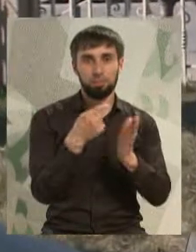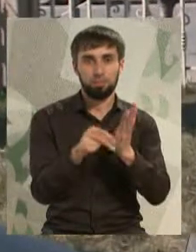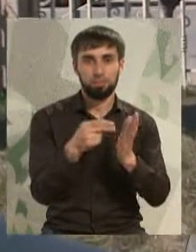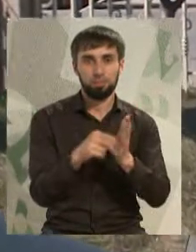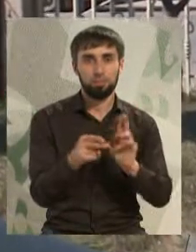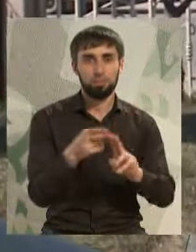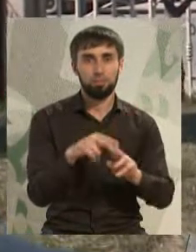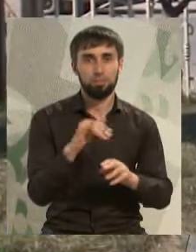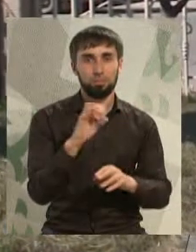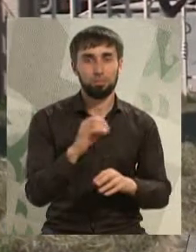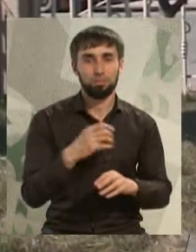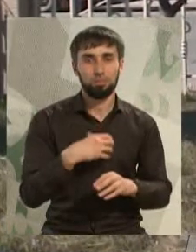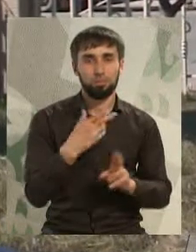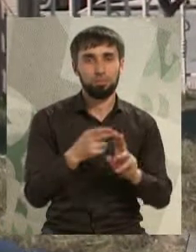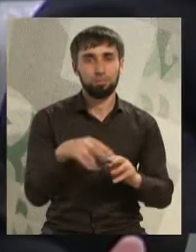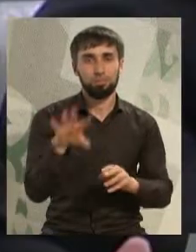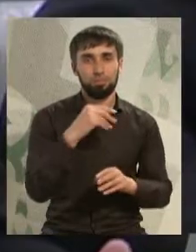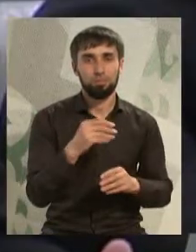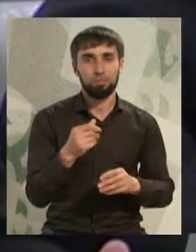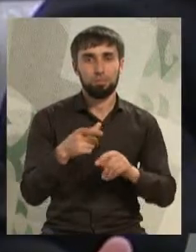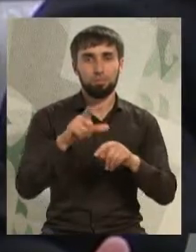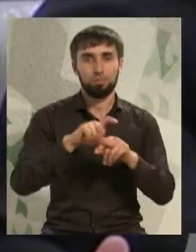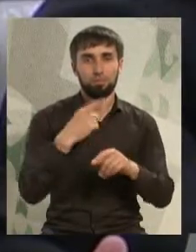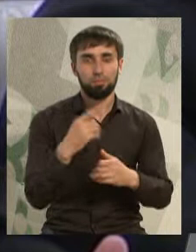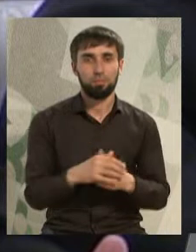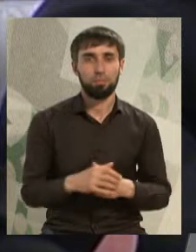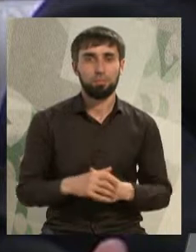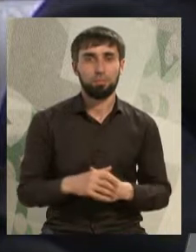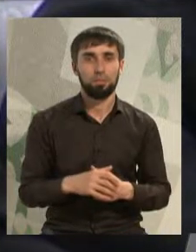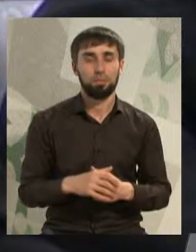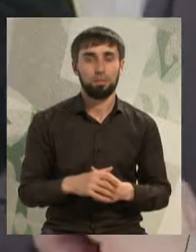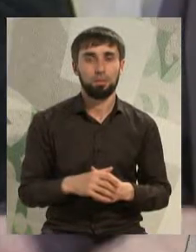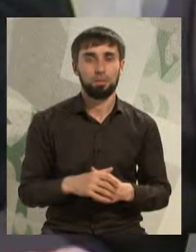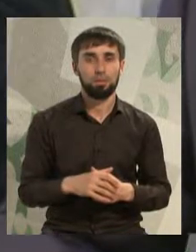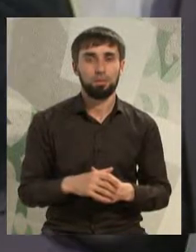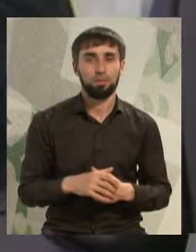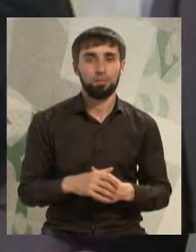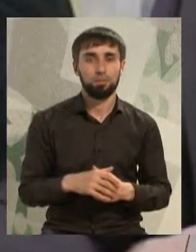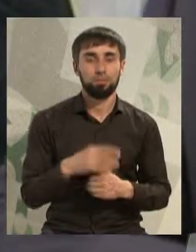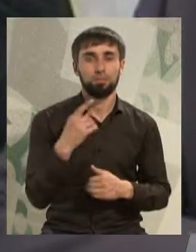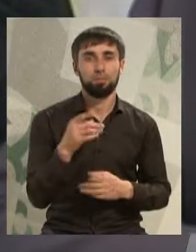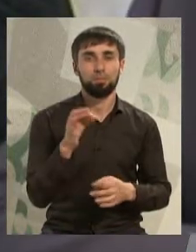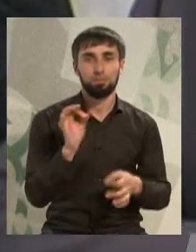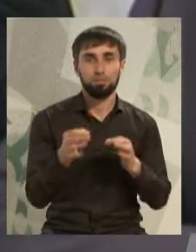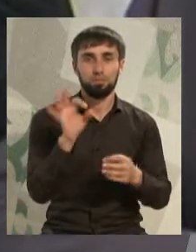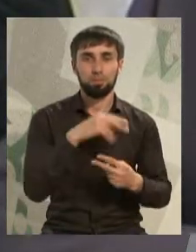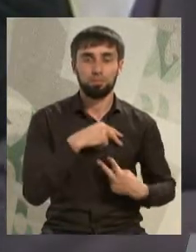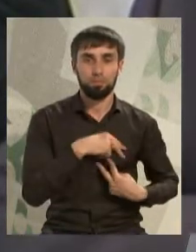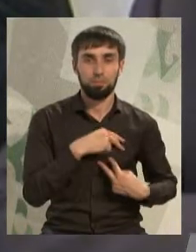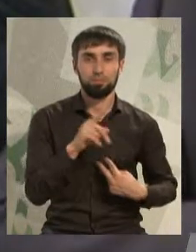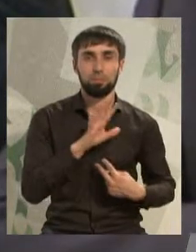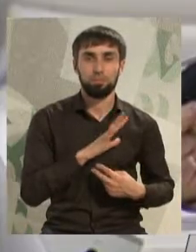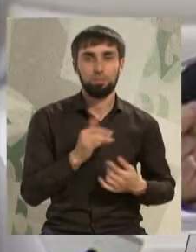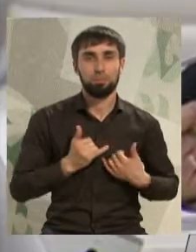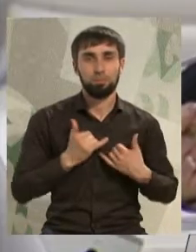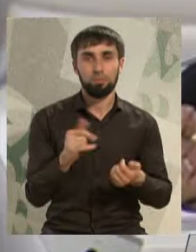Покупать довольно сейчас многим это. Также было предложено отразить в Конституции норму об уважении к труду человека.